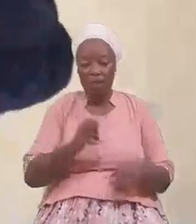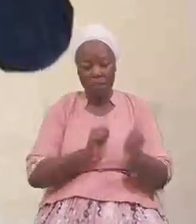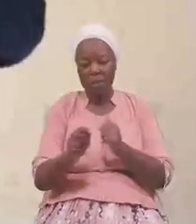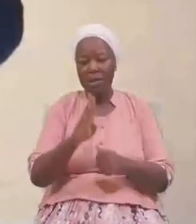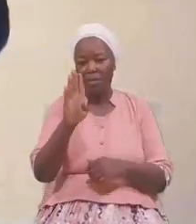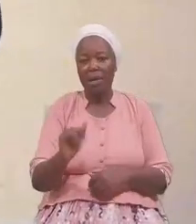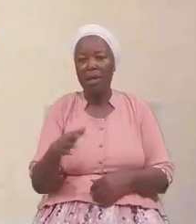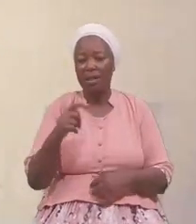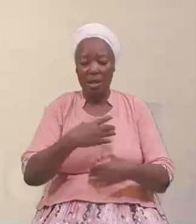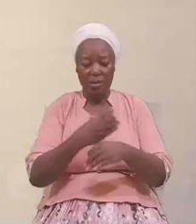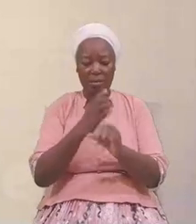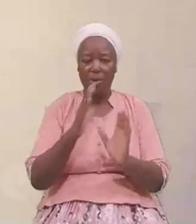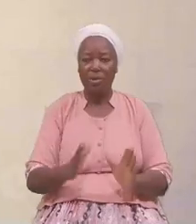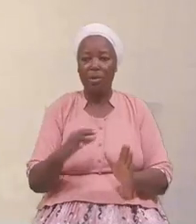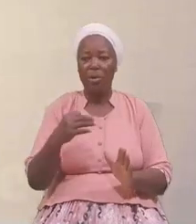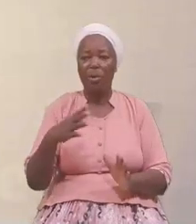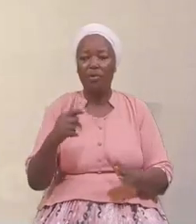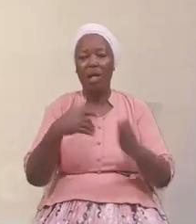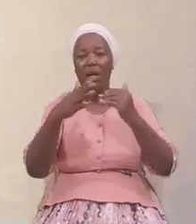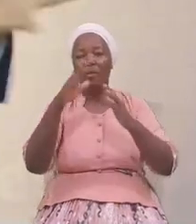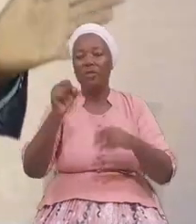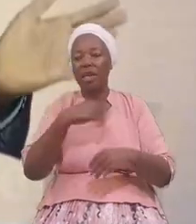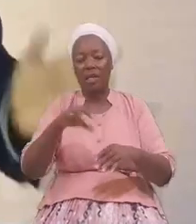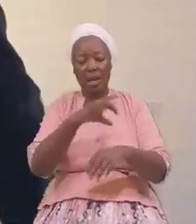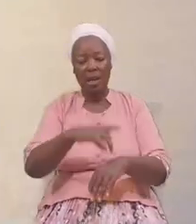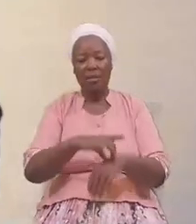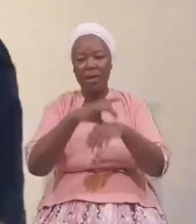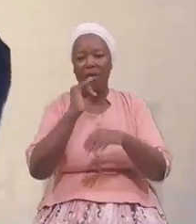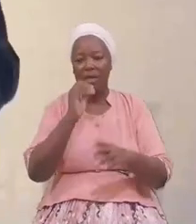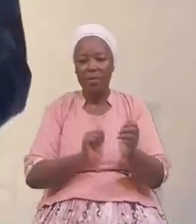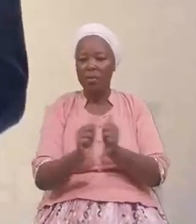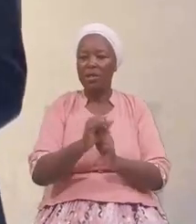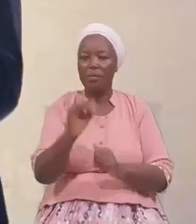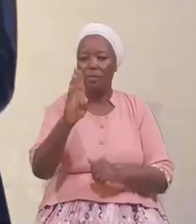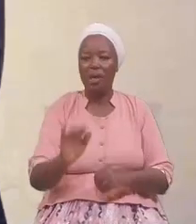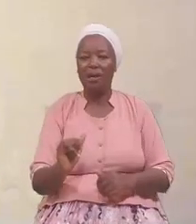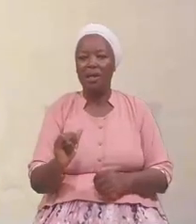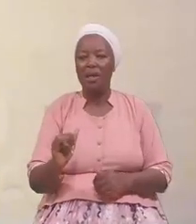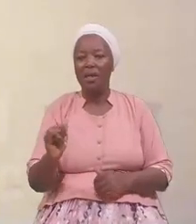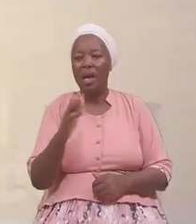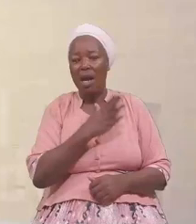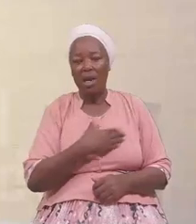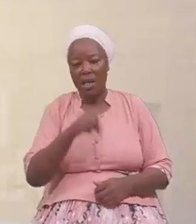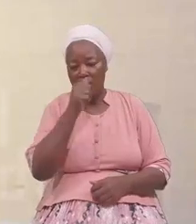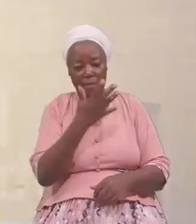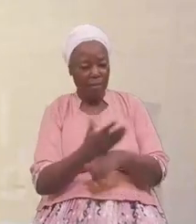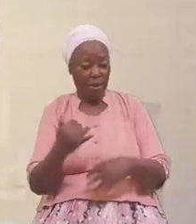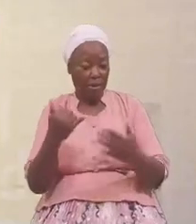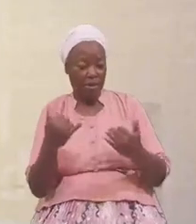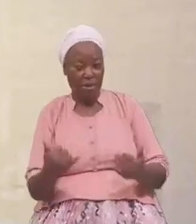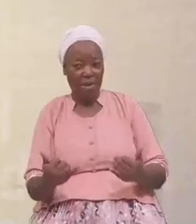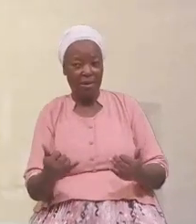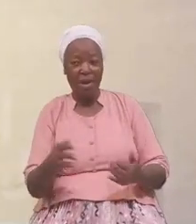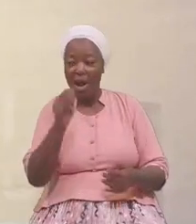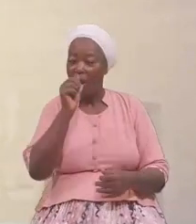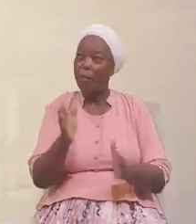créateur des cieux et de la terre est en train de passer. Et je mendie maintenant. Je plaide